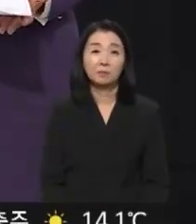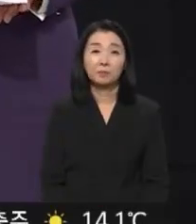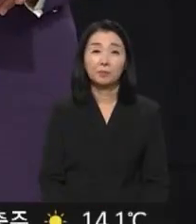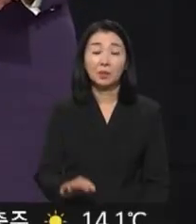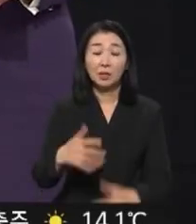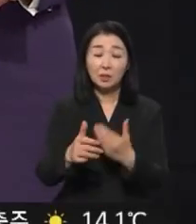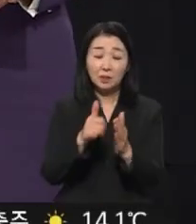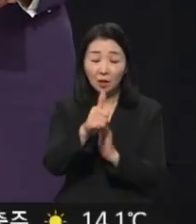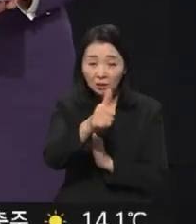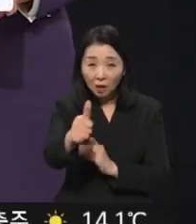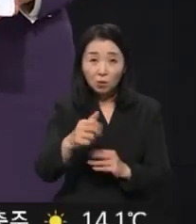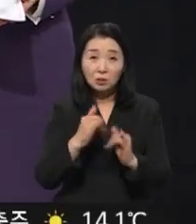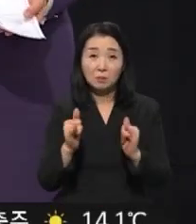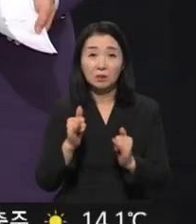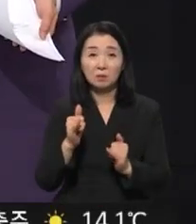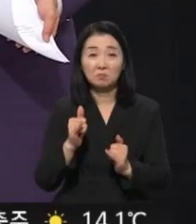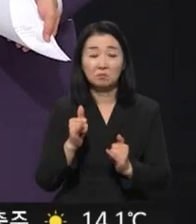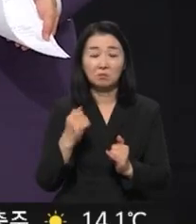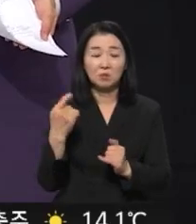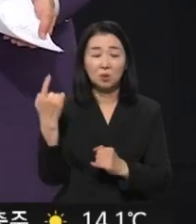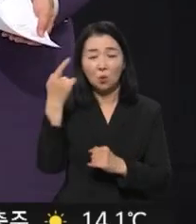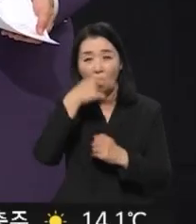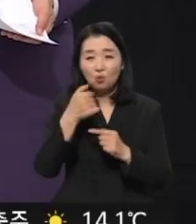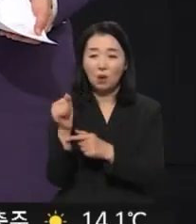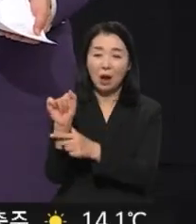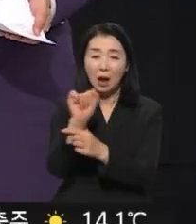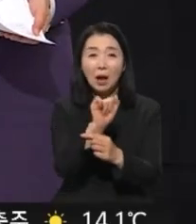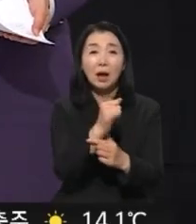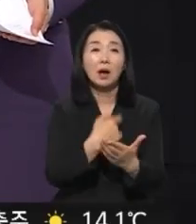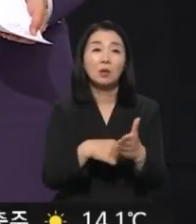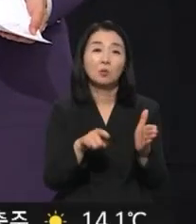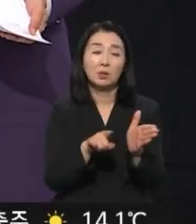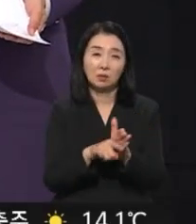주자들의 존재감을 드러내기 위한 발걸음도 빨라지고 있는데요.